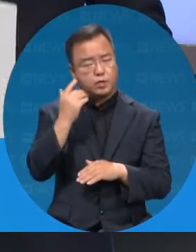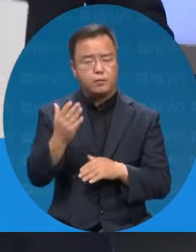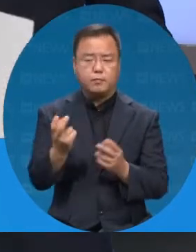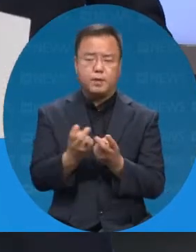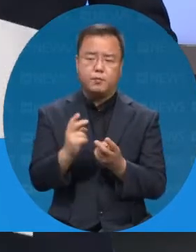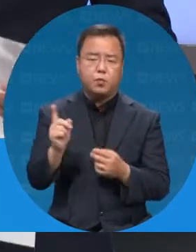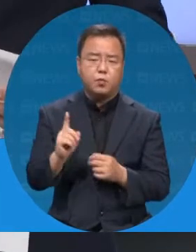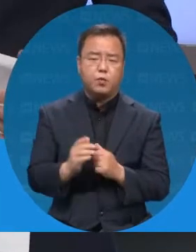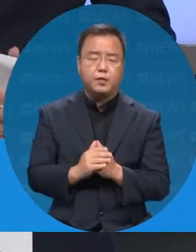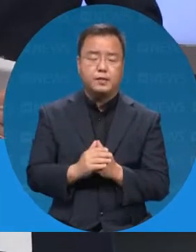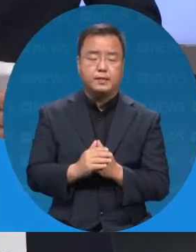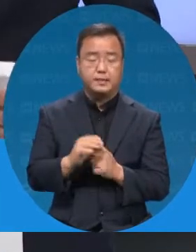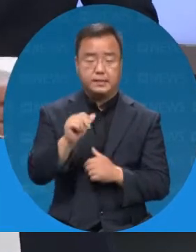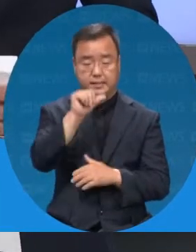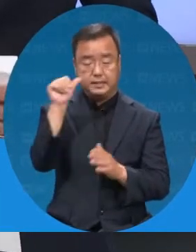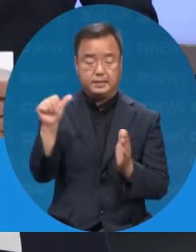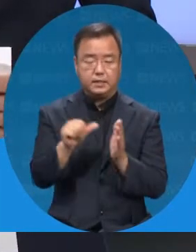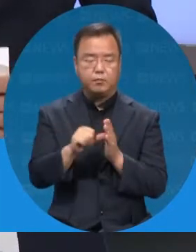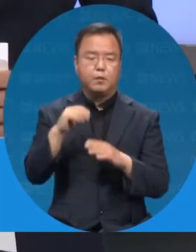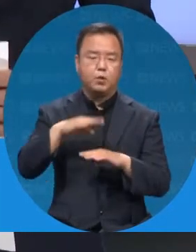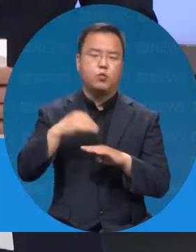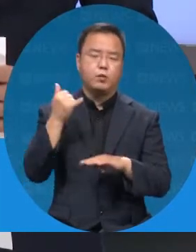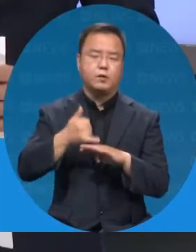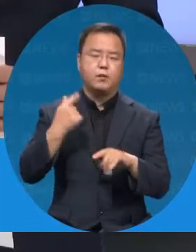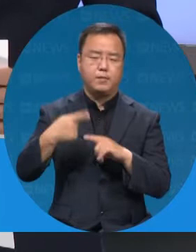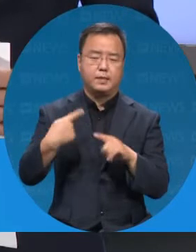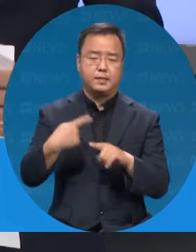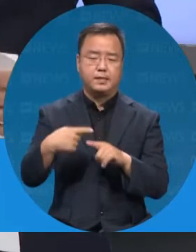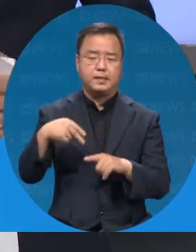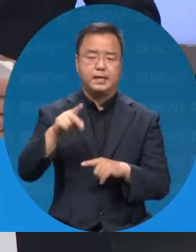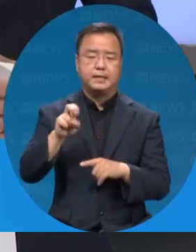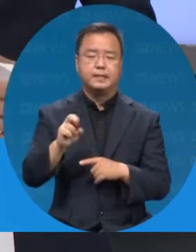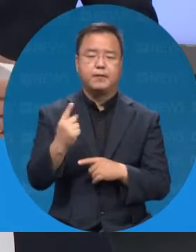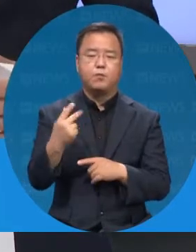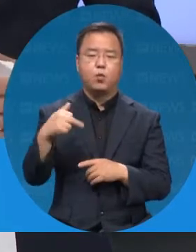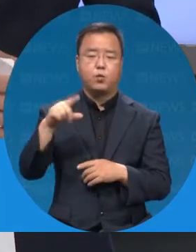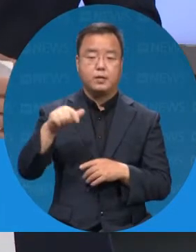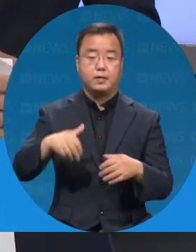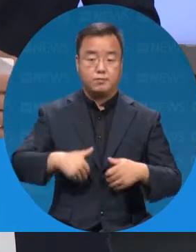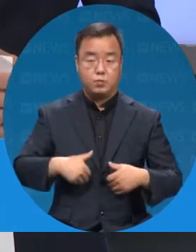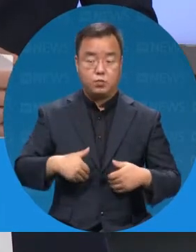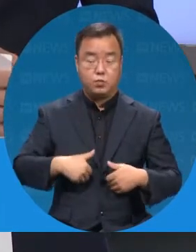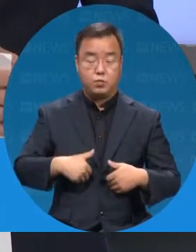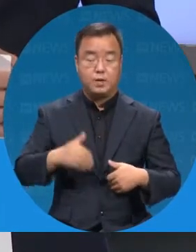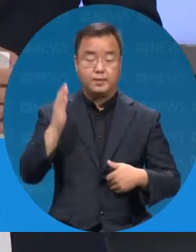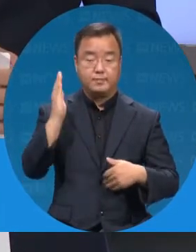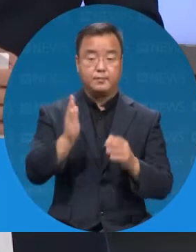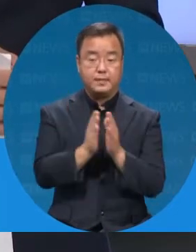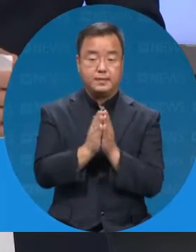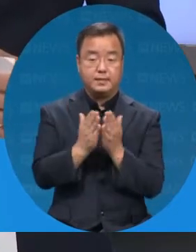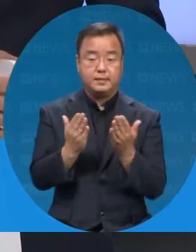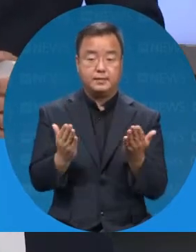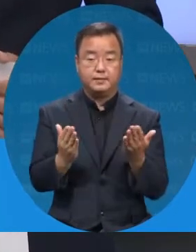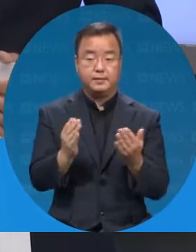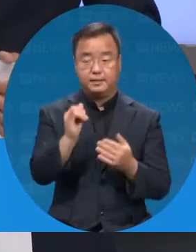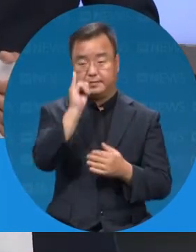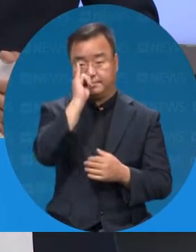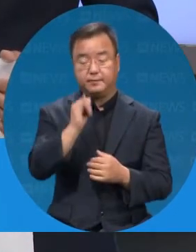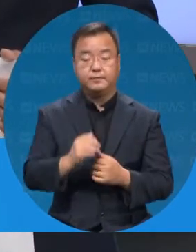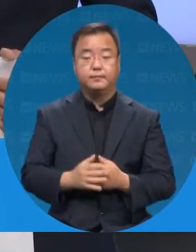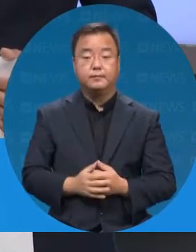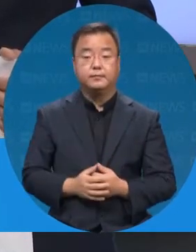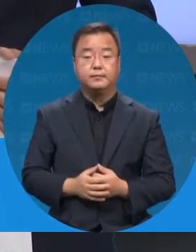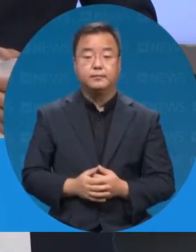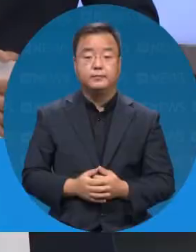인생에도 산모작이 필요함을 전하는 에세이 한 권도 소개합니다. 이번 주 읽어볼 만한 도서 지성과 감성에서 만나보시죠.